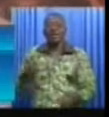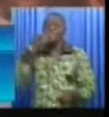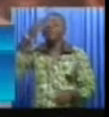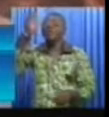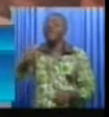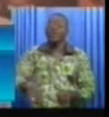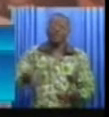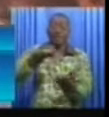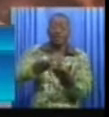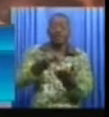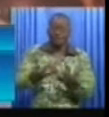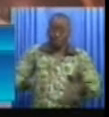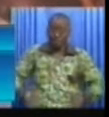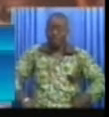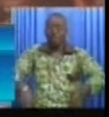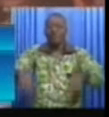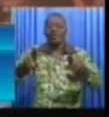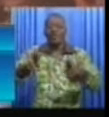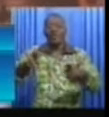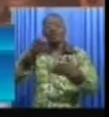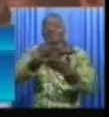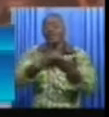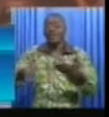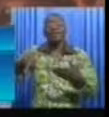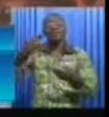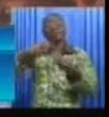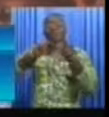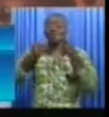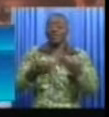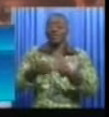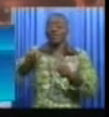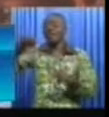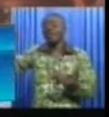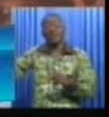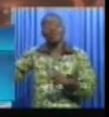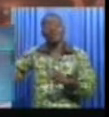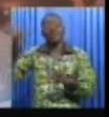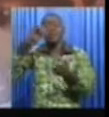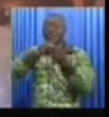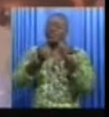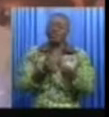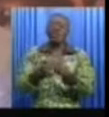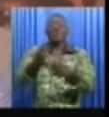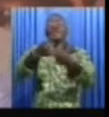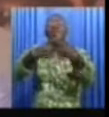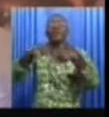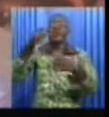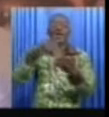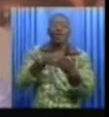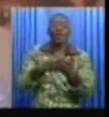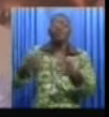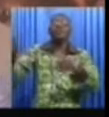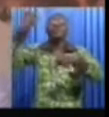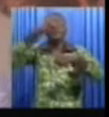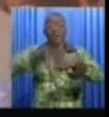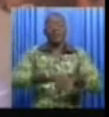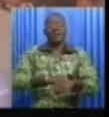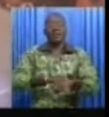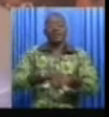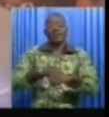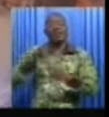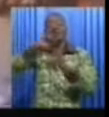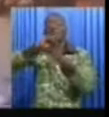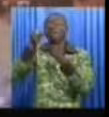qualité des routes, un certain nombre de frustrations liées à d'autres phénomènes, ces problèmes sont revenus. Les problèmes d'installation de